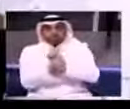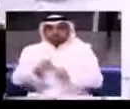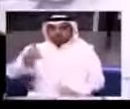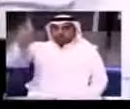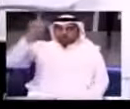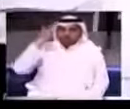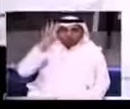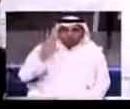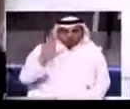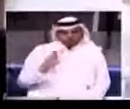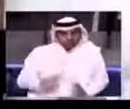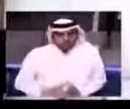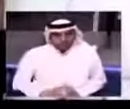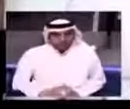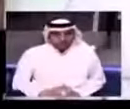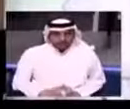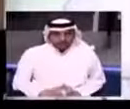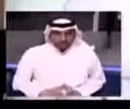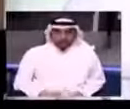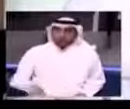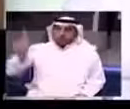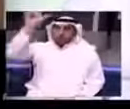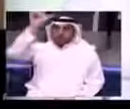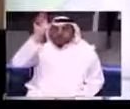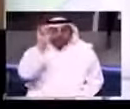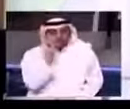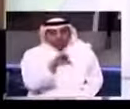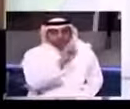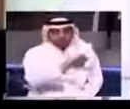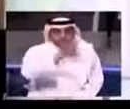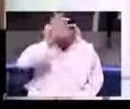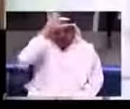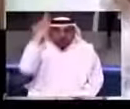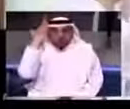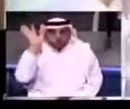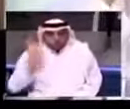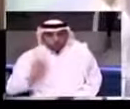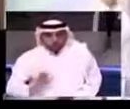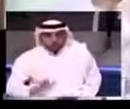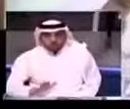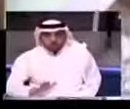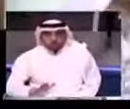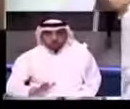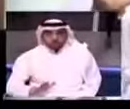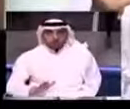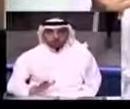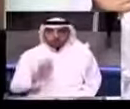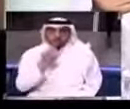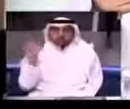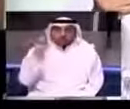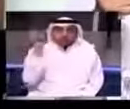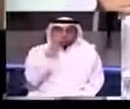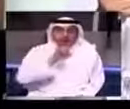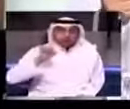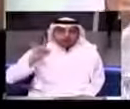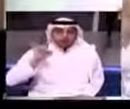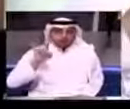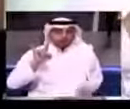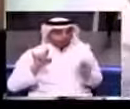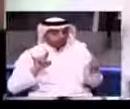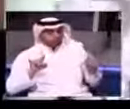الله. قال تؤتي الملك من تشاء، طلع فلان اللي توه له 10 شهور وهذا له